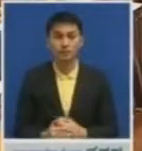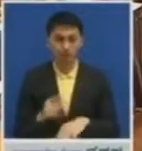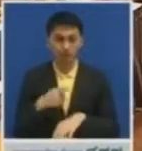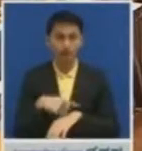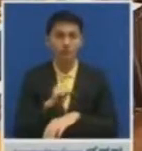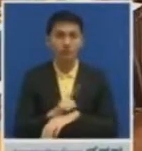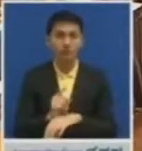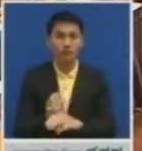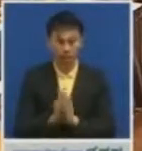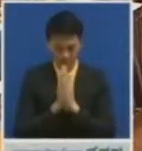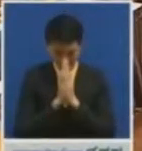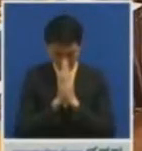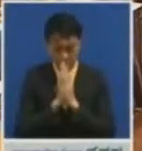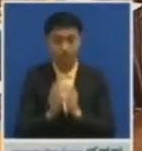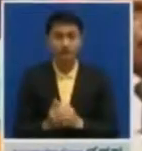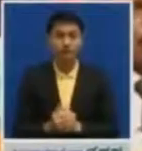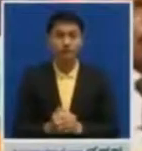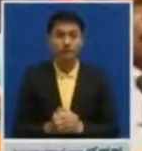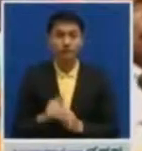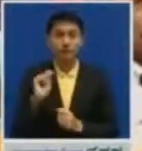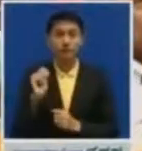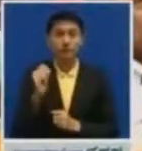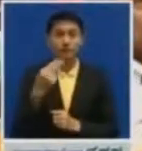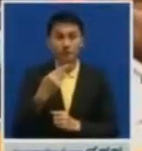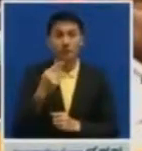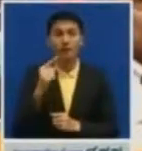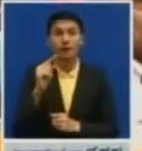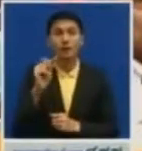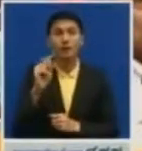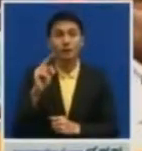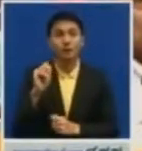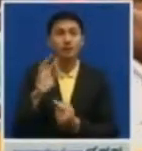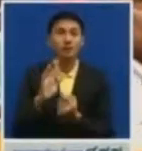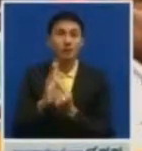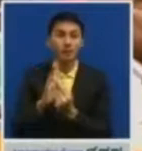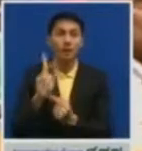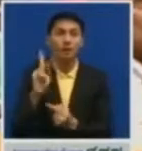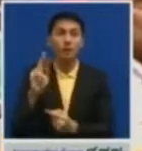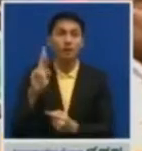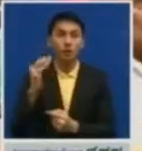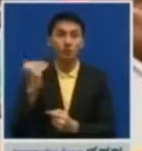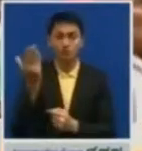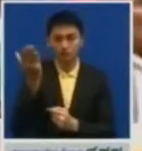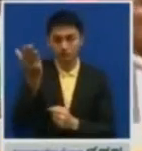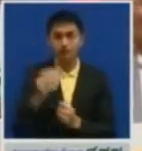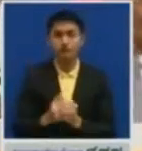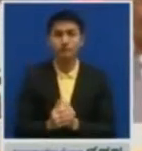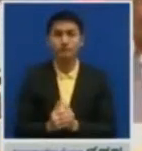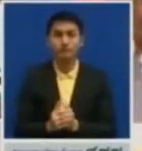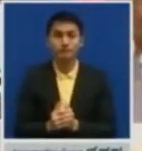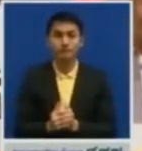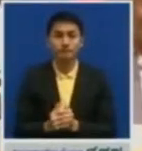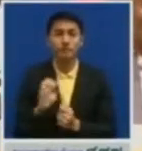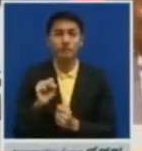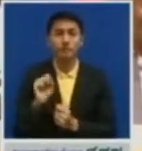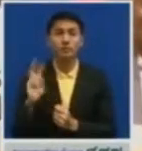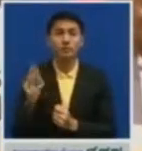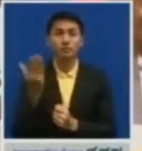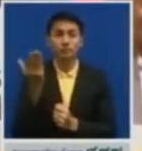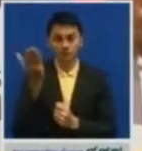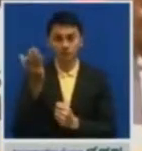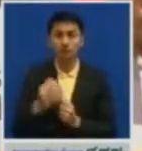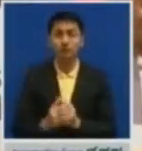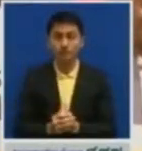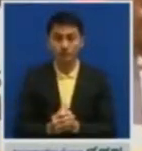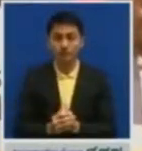ประธานสภาที่เคารพดิฉันนางสาวธนพรโสมทองแดงสมาชิกสภาผู้แทนราษฎรแบบบัญชีรายชื่อพรรคเสรีรวม